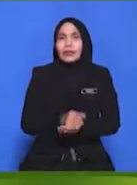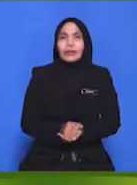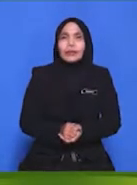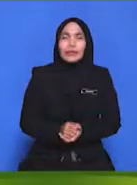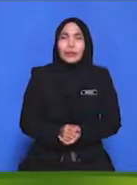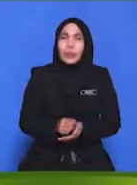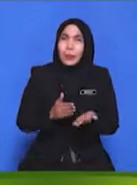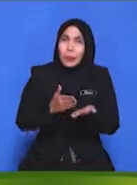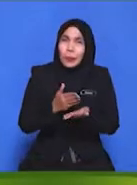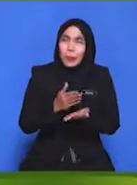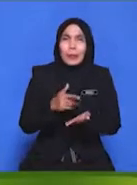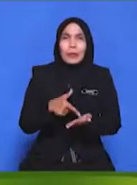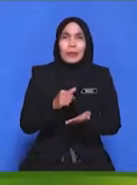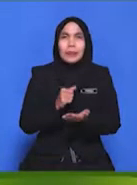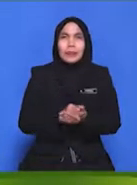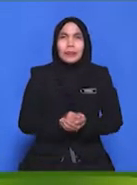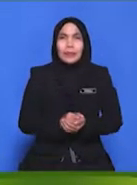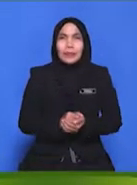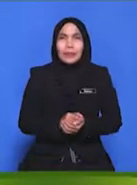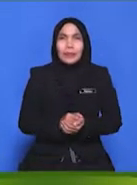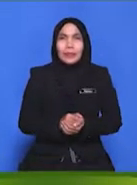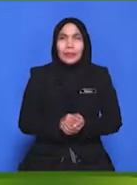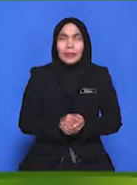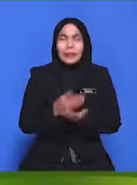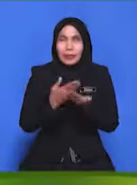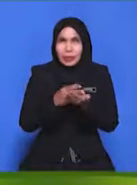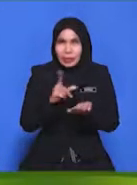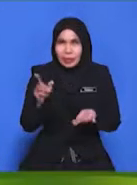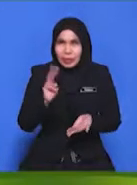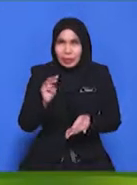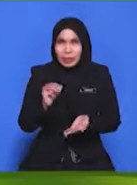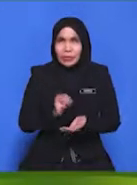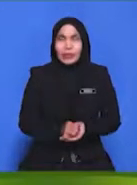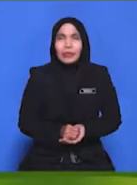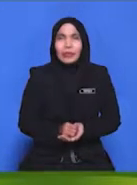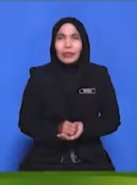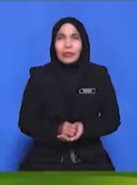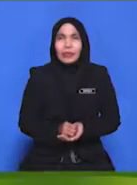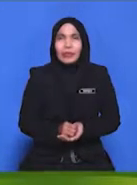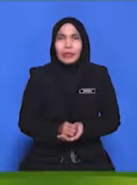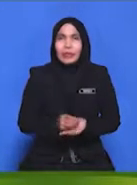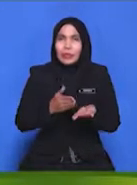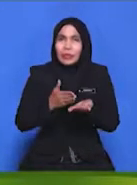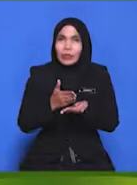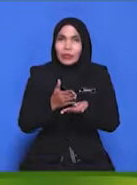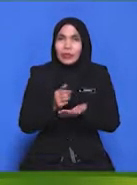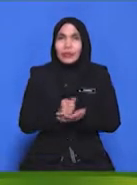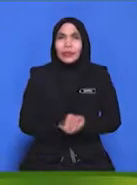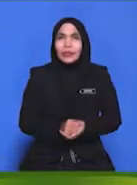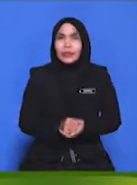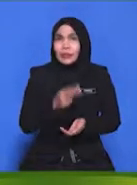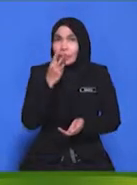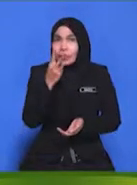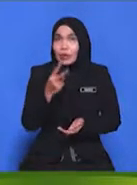Kita teruskan lagi pembelajaran kita ya. Baiklah murid-murid. Seterusnya, kita lihat satu